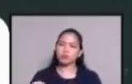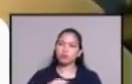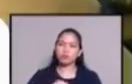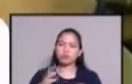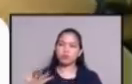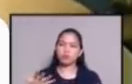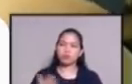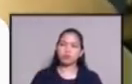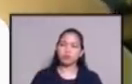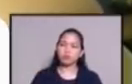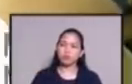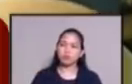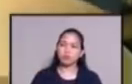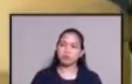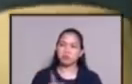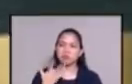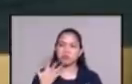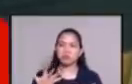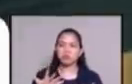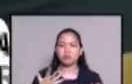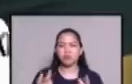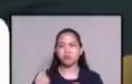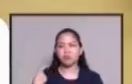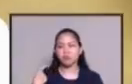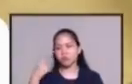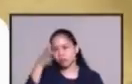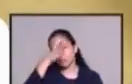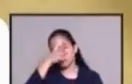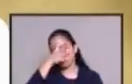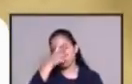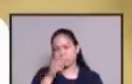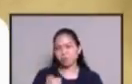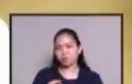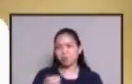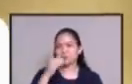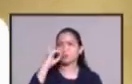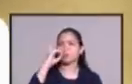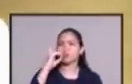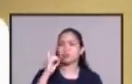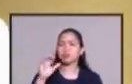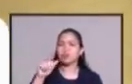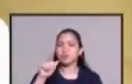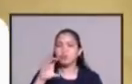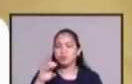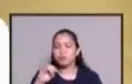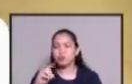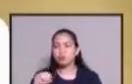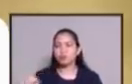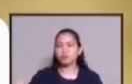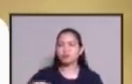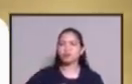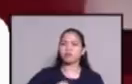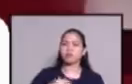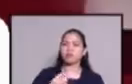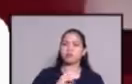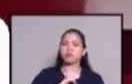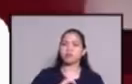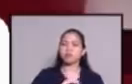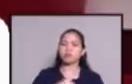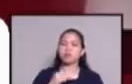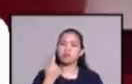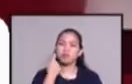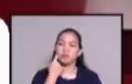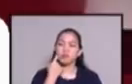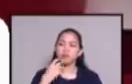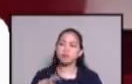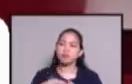bata. Tingin ng barangay, mismo ang ama ang nagpainom ng asido sa anak saka siya nagsaksak sa sarili. Lumabas daw